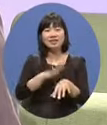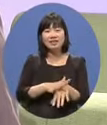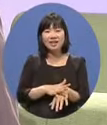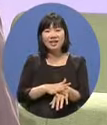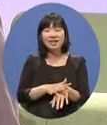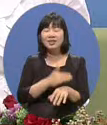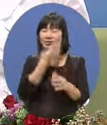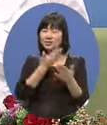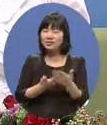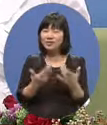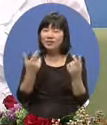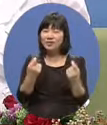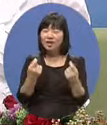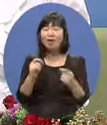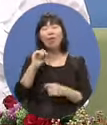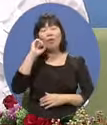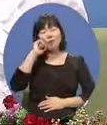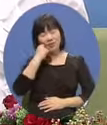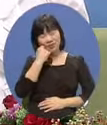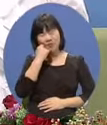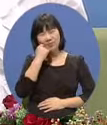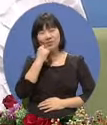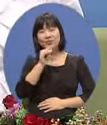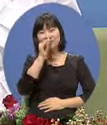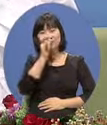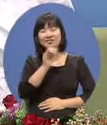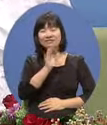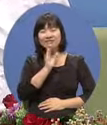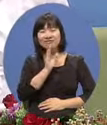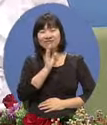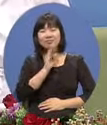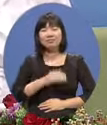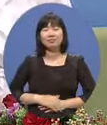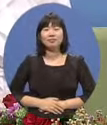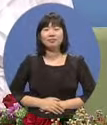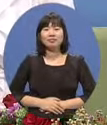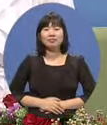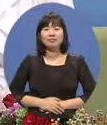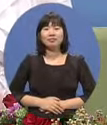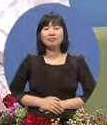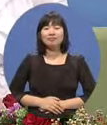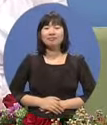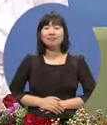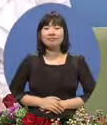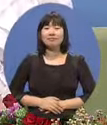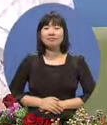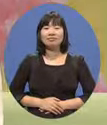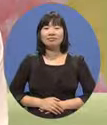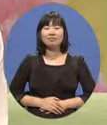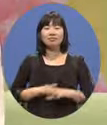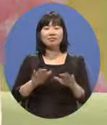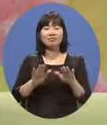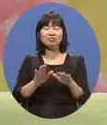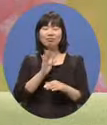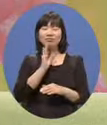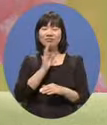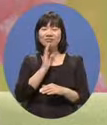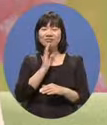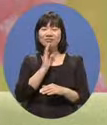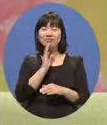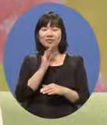중요한 것 같아요. 참 어렵긴 어려운 어렵죠? 일이에요. 그걸 그렇게 겪어 보니까. 말이에요. 그렇죠. 아, 오늘